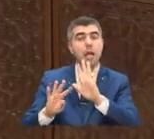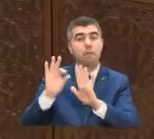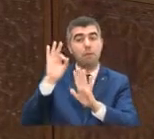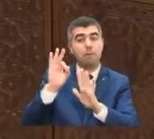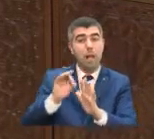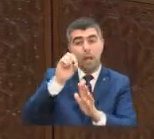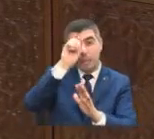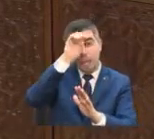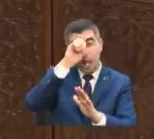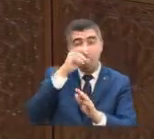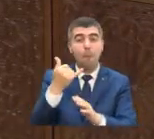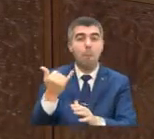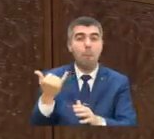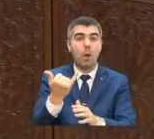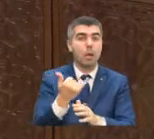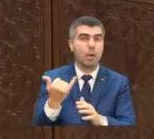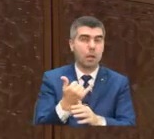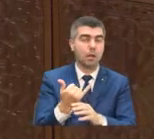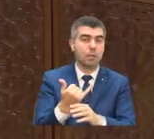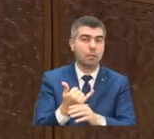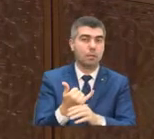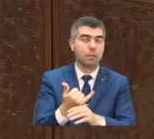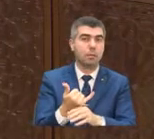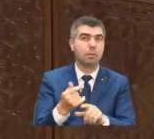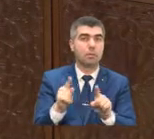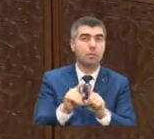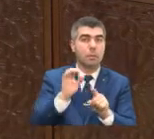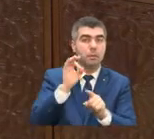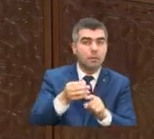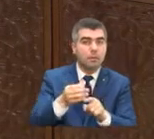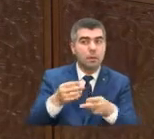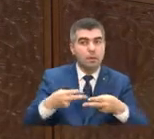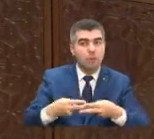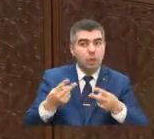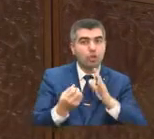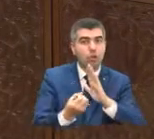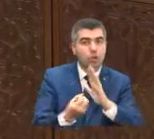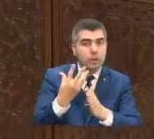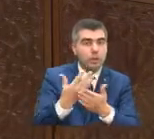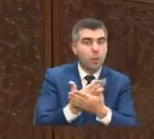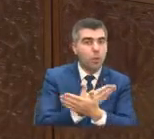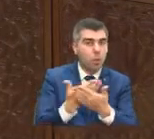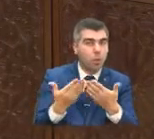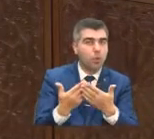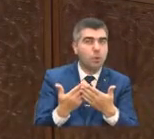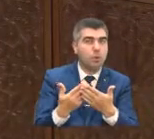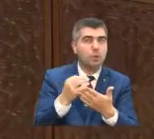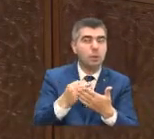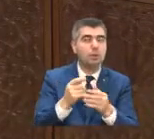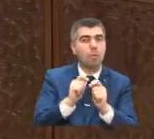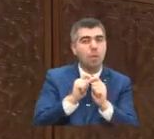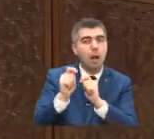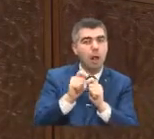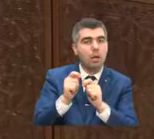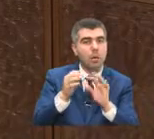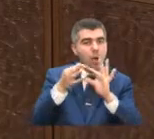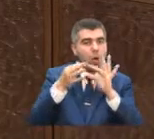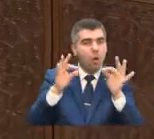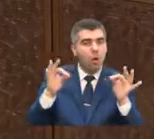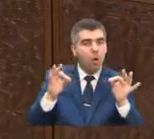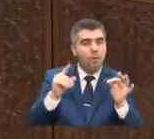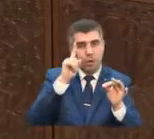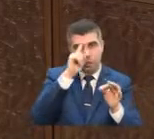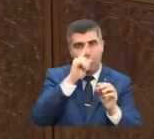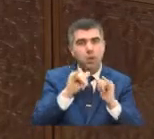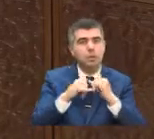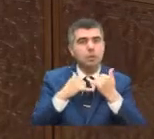موضوع استراتيجي، ولذلك موضوع النجاعه الطاقيه والطاقه المتجدده ايضا موضوع استراتيجي، ويمكن نعطيو التفاصيل في لقاء اللجان او